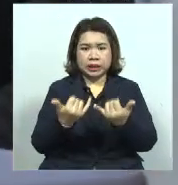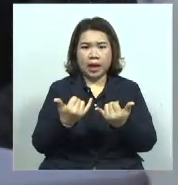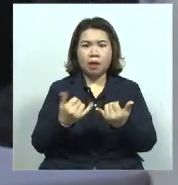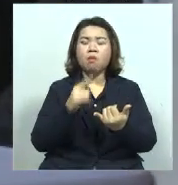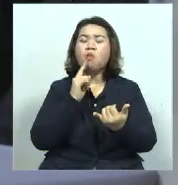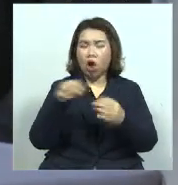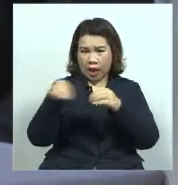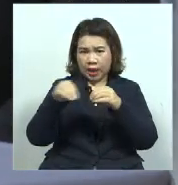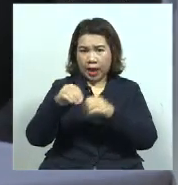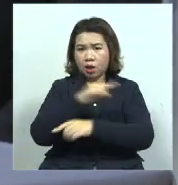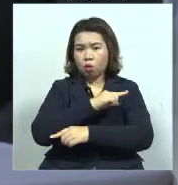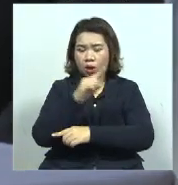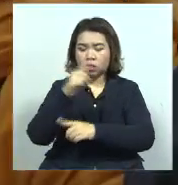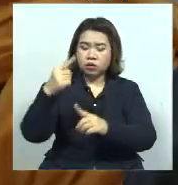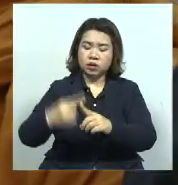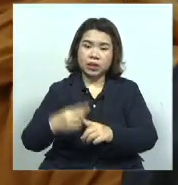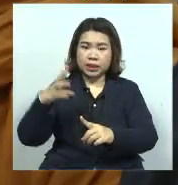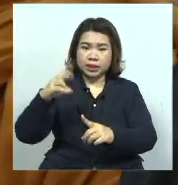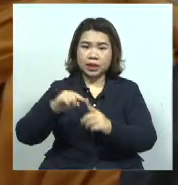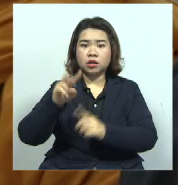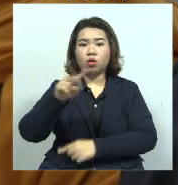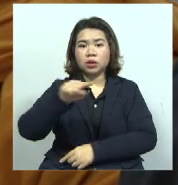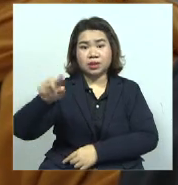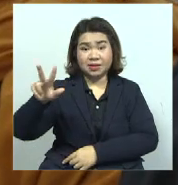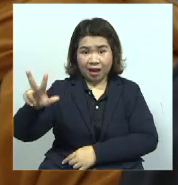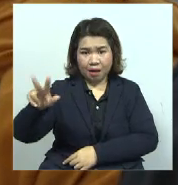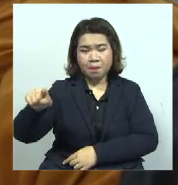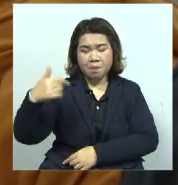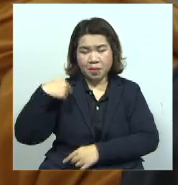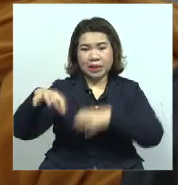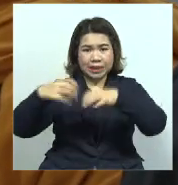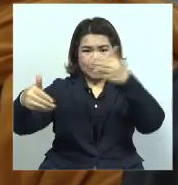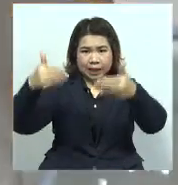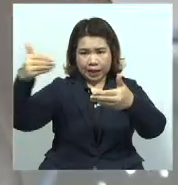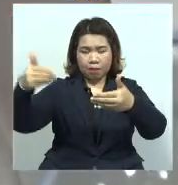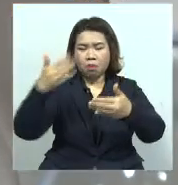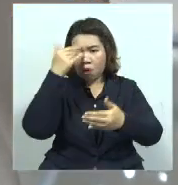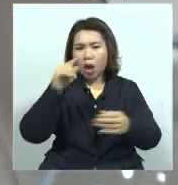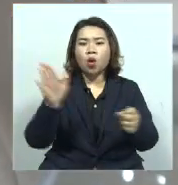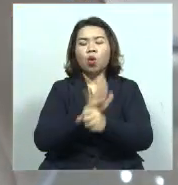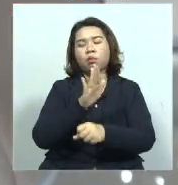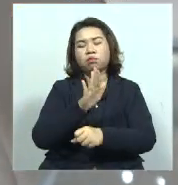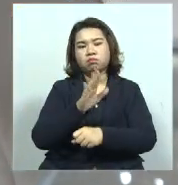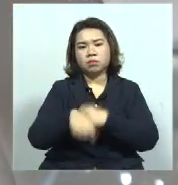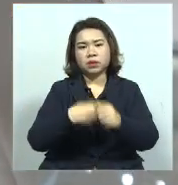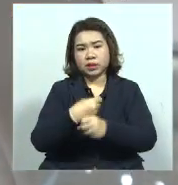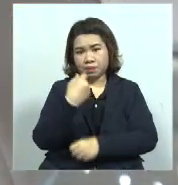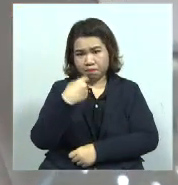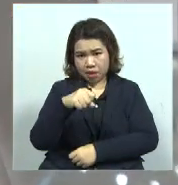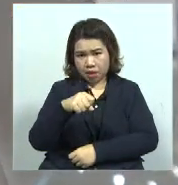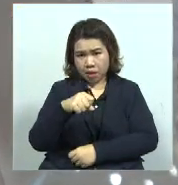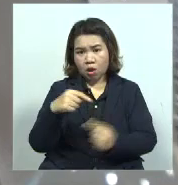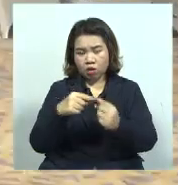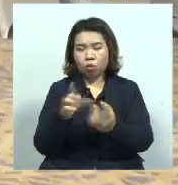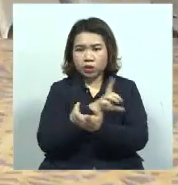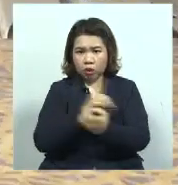งที่10ที่จะมีขึ้นระหว่างวันที่2ถึง3กรกฎาคมนี้ภายใต้แนวคิด1ทศวรรษสร้างสังคมคุณธรรมครับไปฟังเสีย